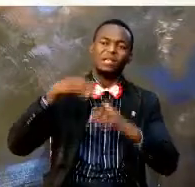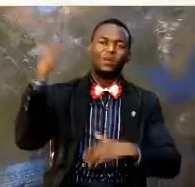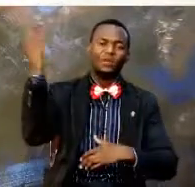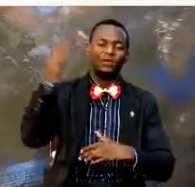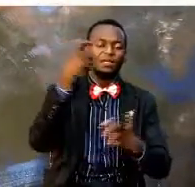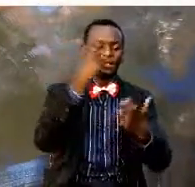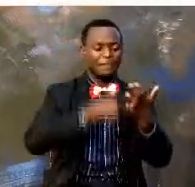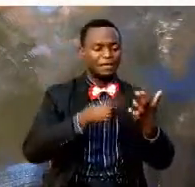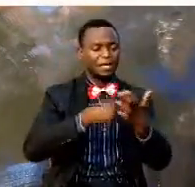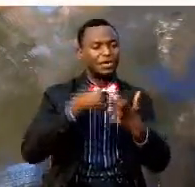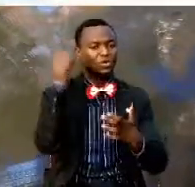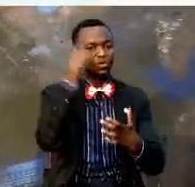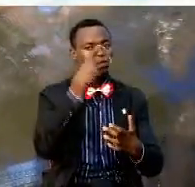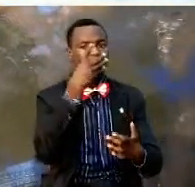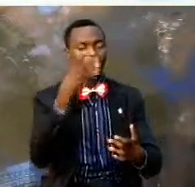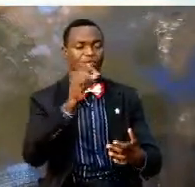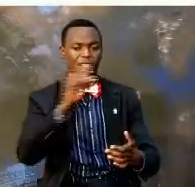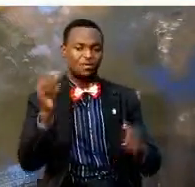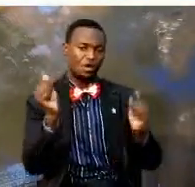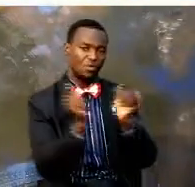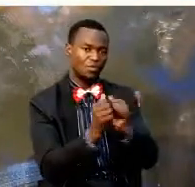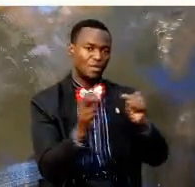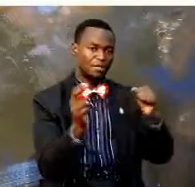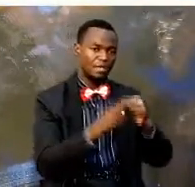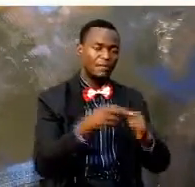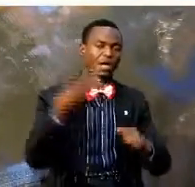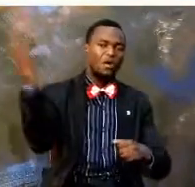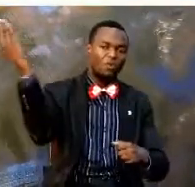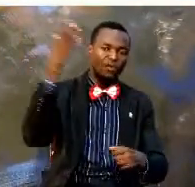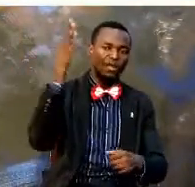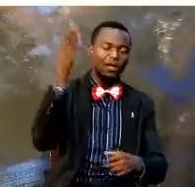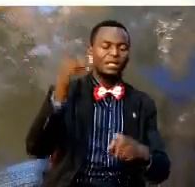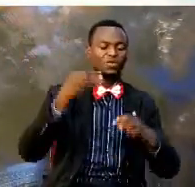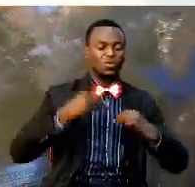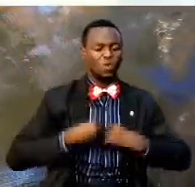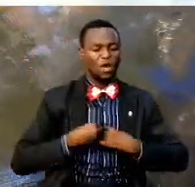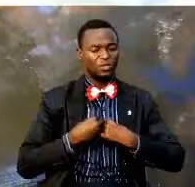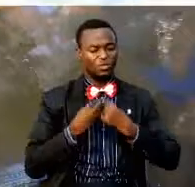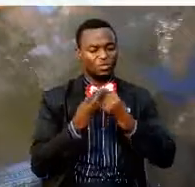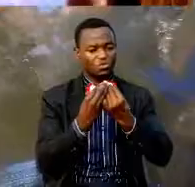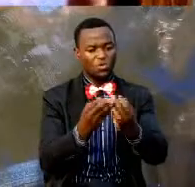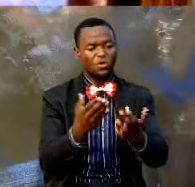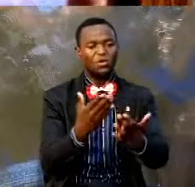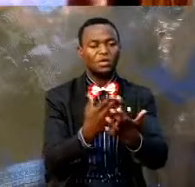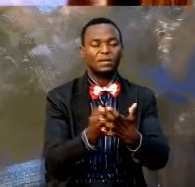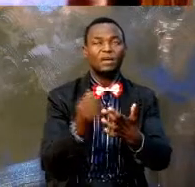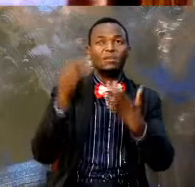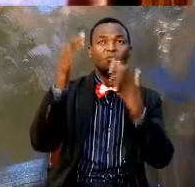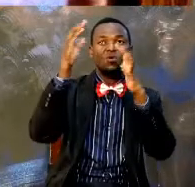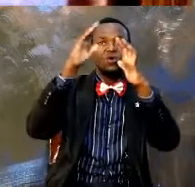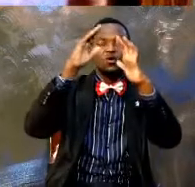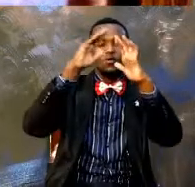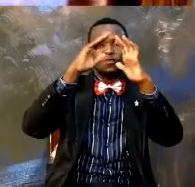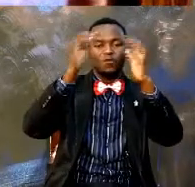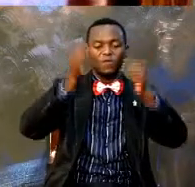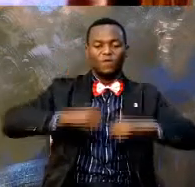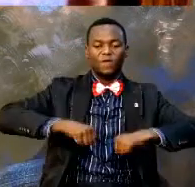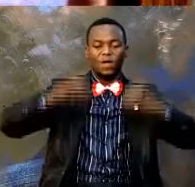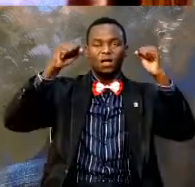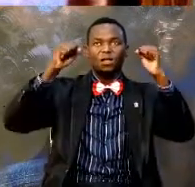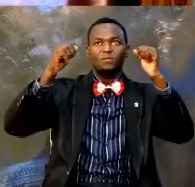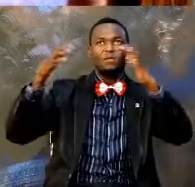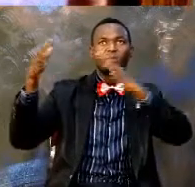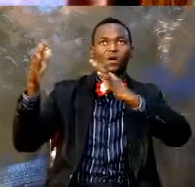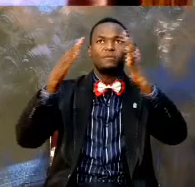Mathayo sura ya 4 na mstari wa 17, hubiri lake lilikuwa tubuni kwa kuwa ufalme wa mbinguni